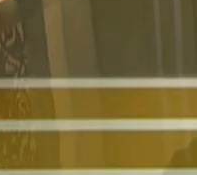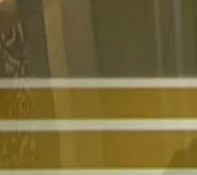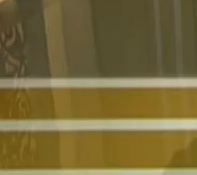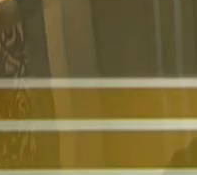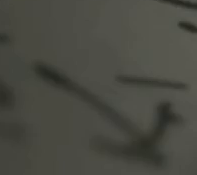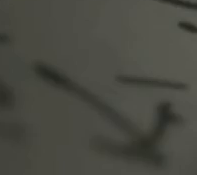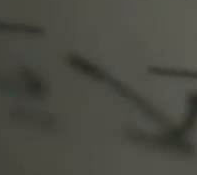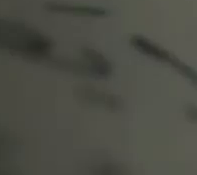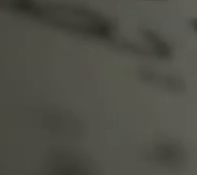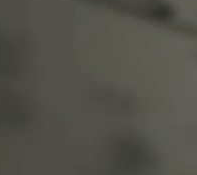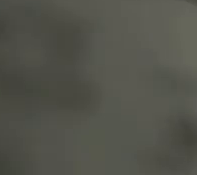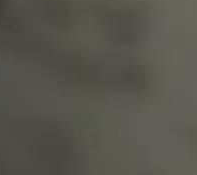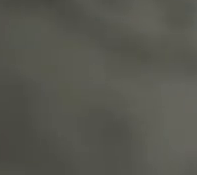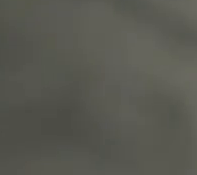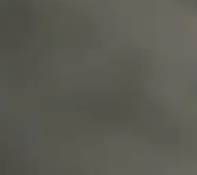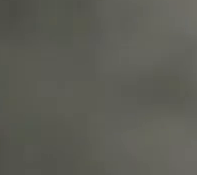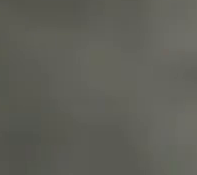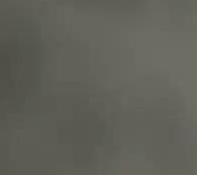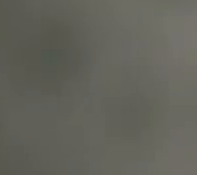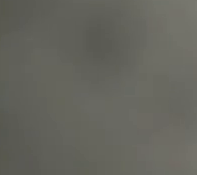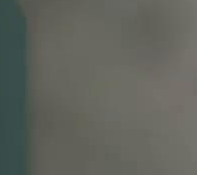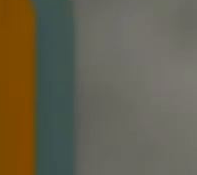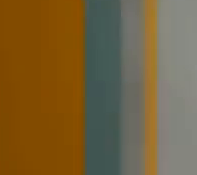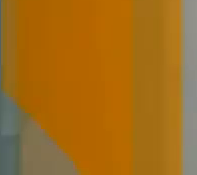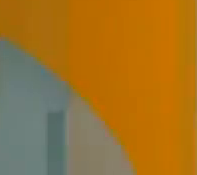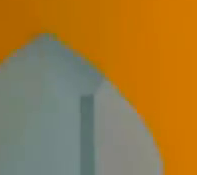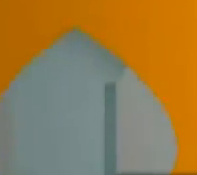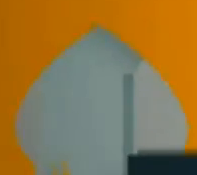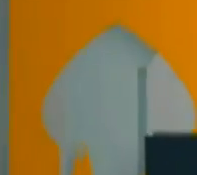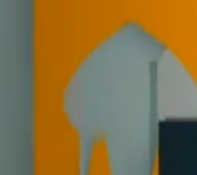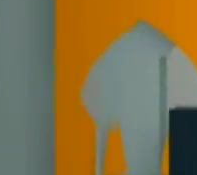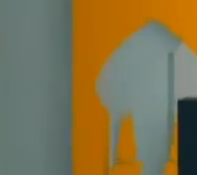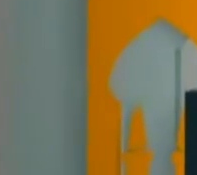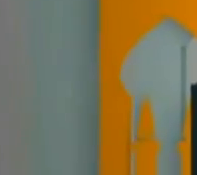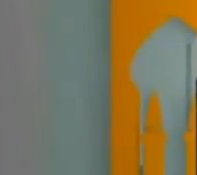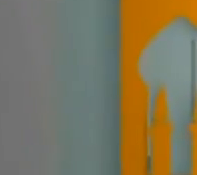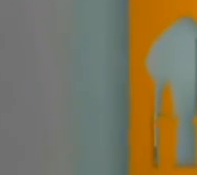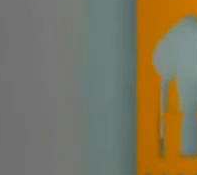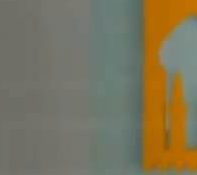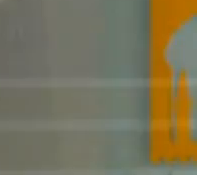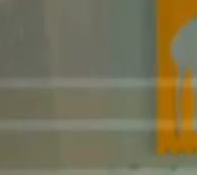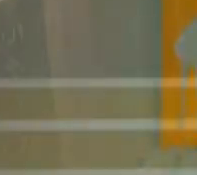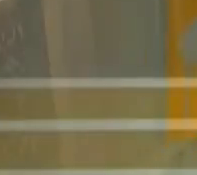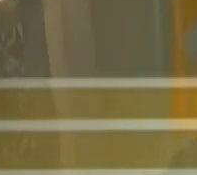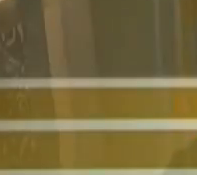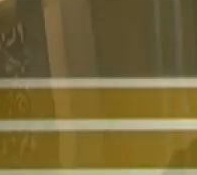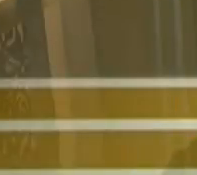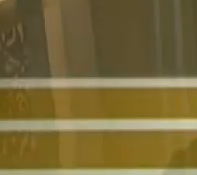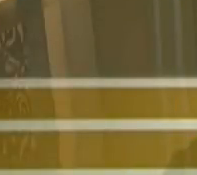الصلاة واجعلني مقيم الصلاة ومن ذريتي